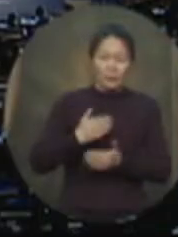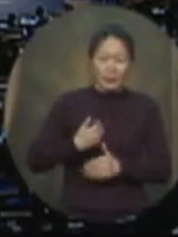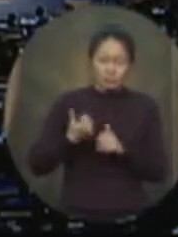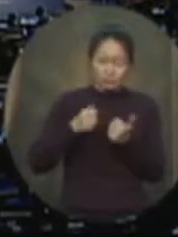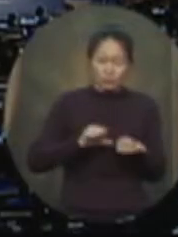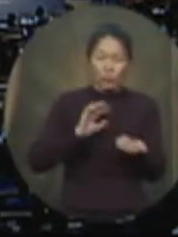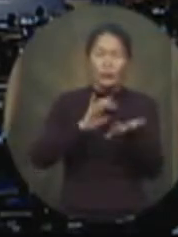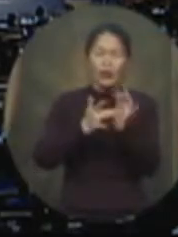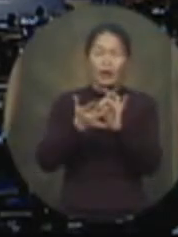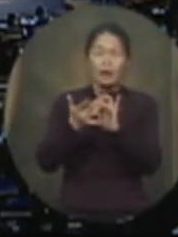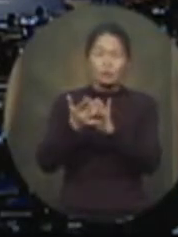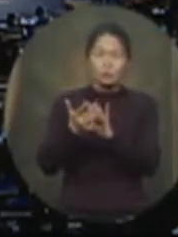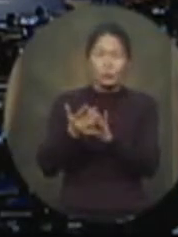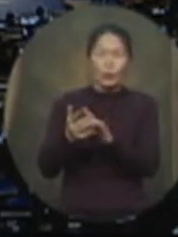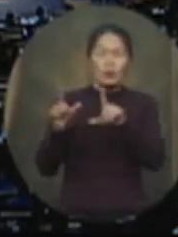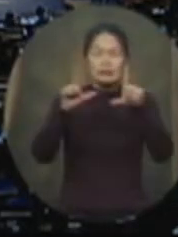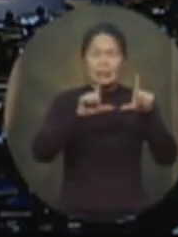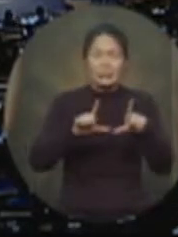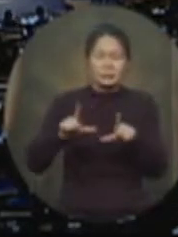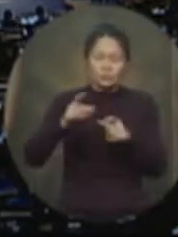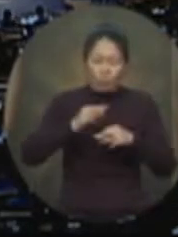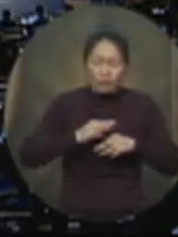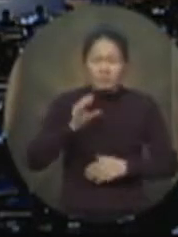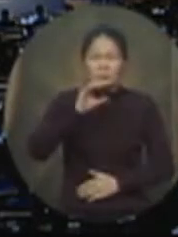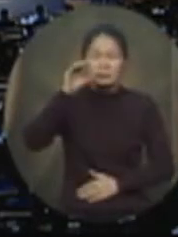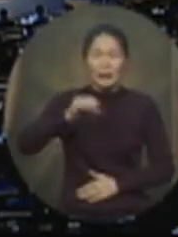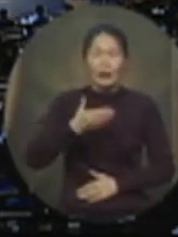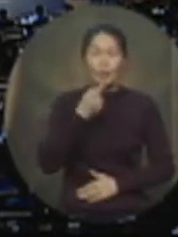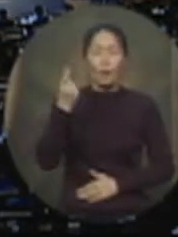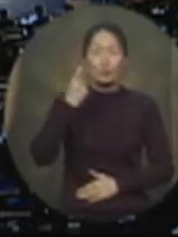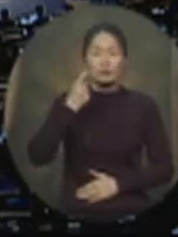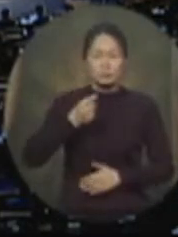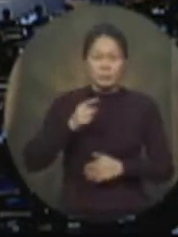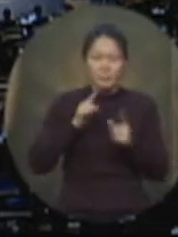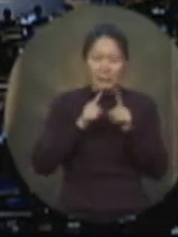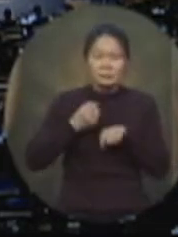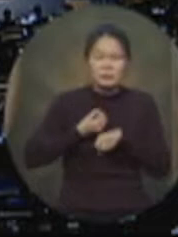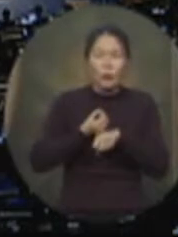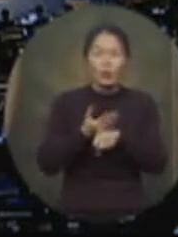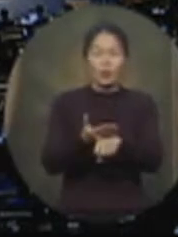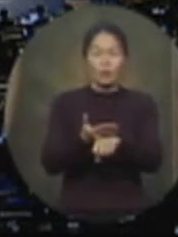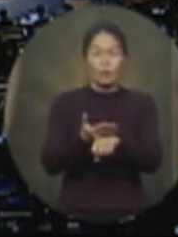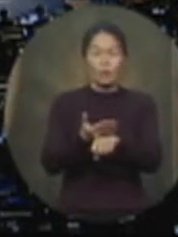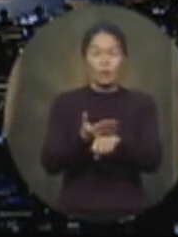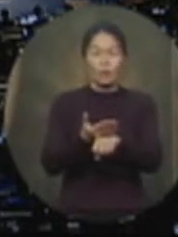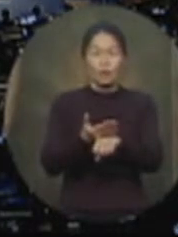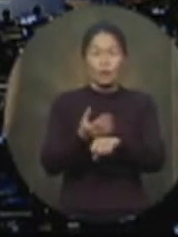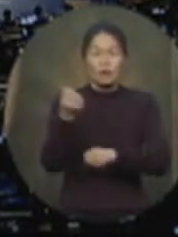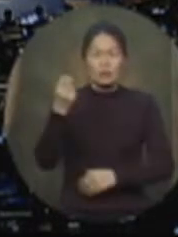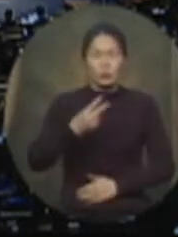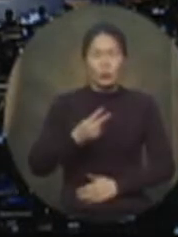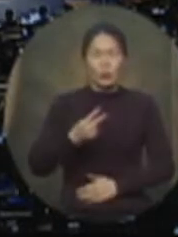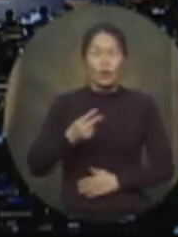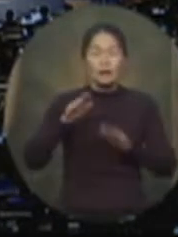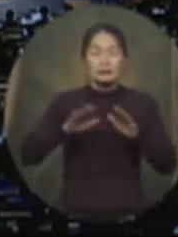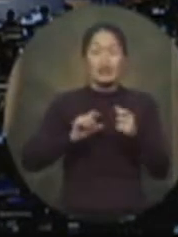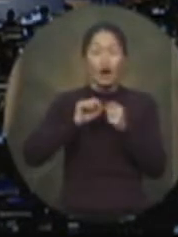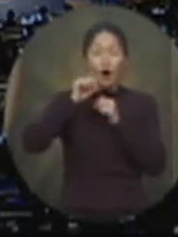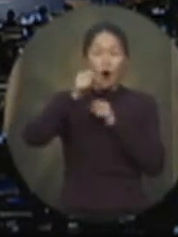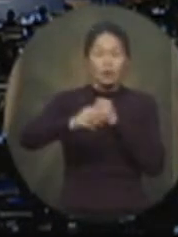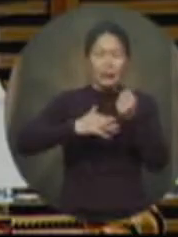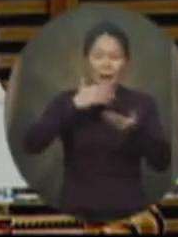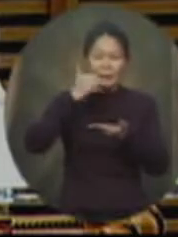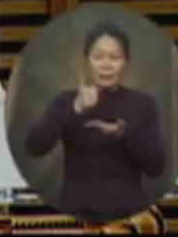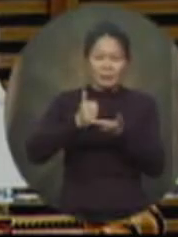사는 이 놀라운 십자가의 복음을 말씀을 전하고 그리고 이제 영원한 하나님의